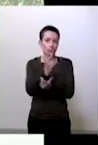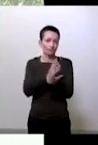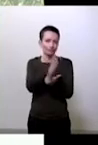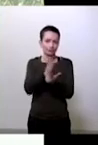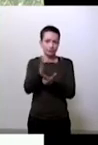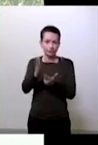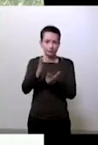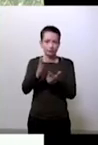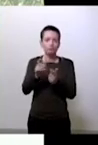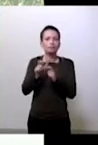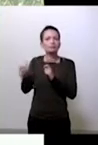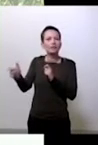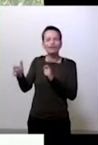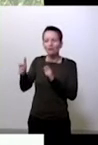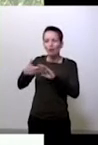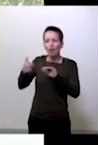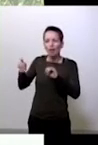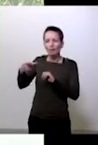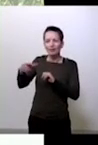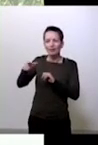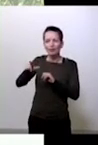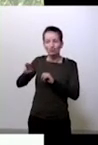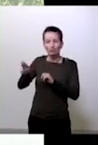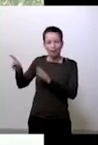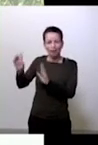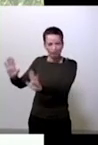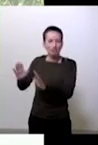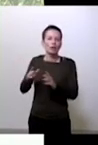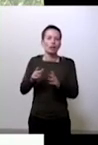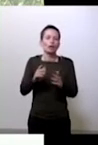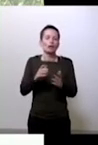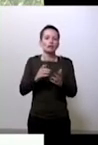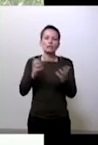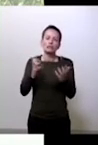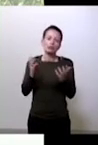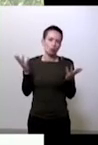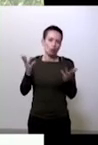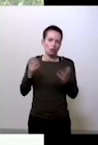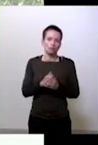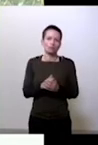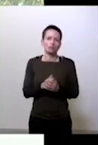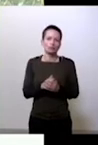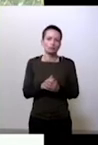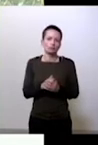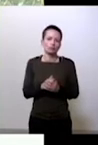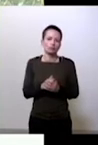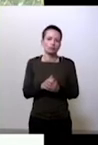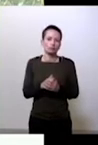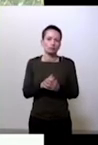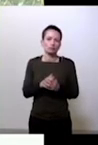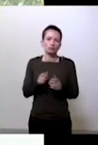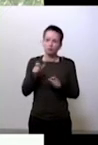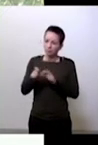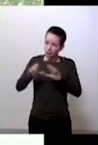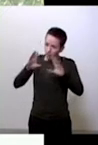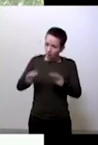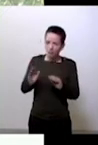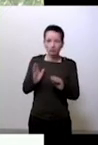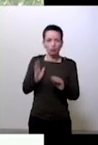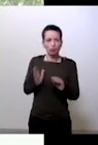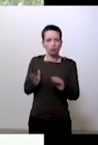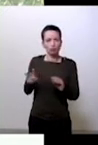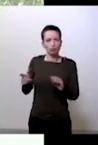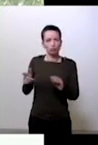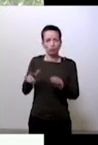te laisse la parole sur le PLU, avec la volonté de pouvoir de permettre aux Bordelaises et aux Bordelais d'avoir des lieux ressources,